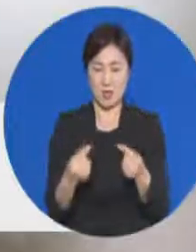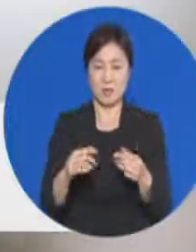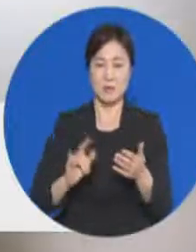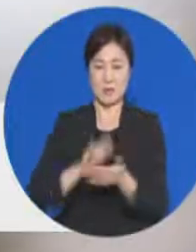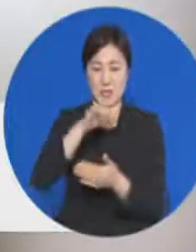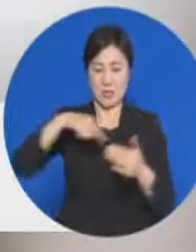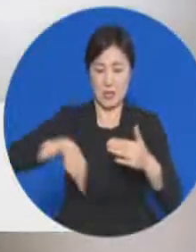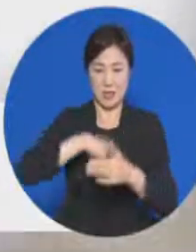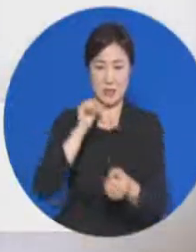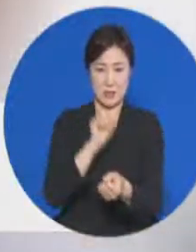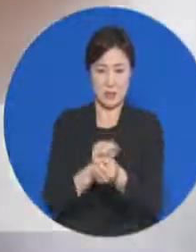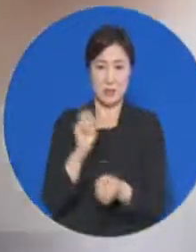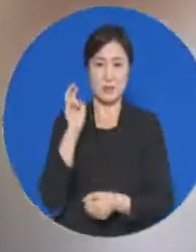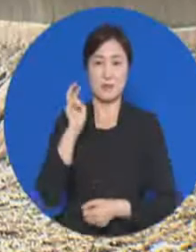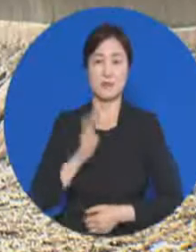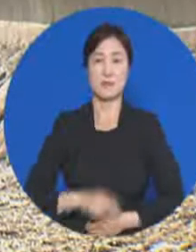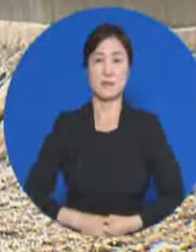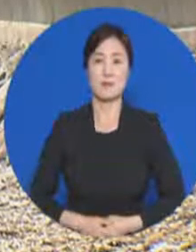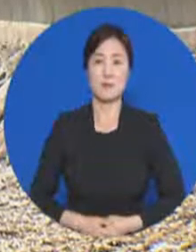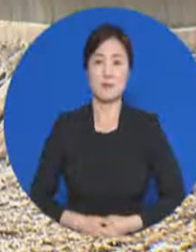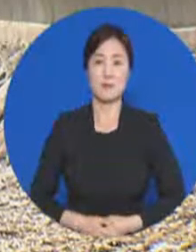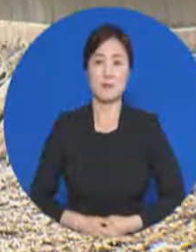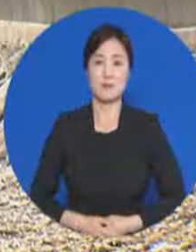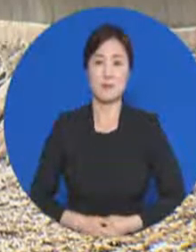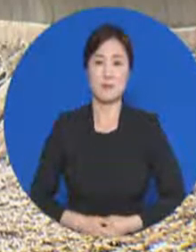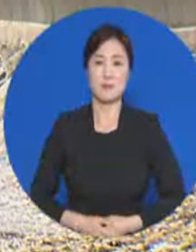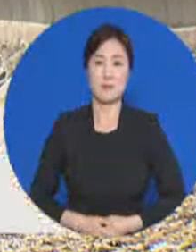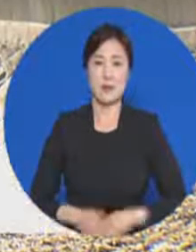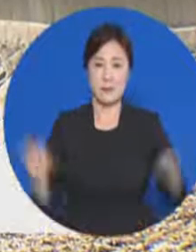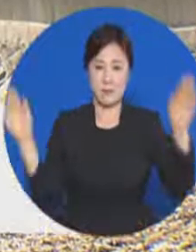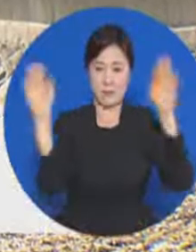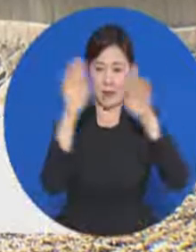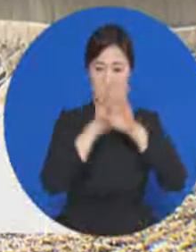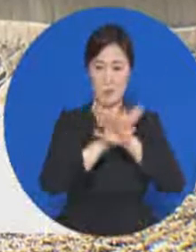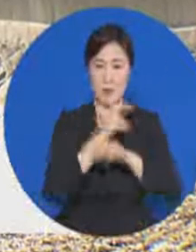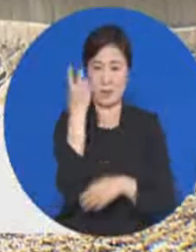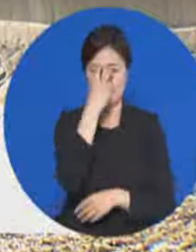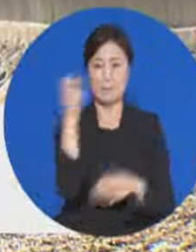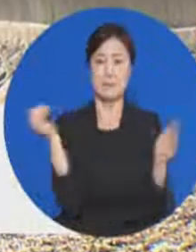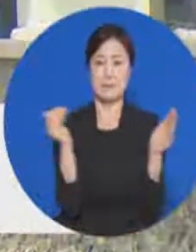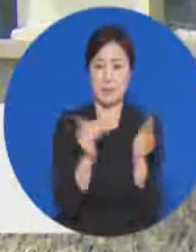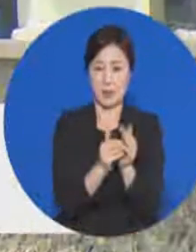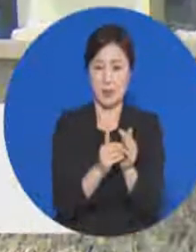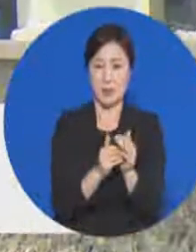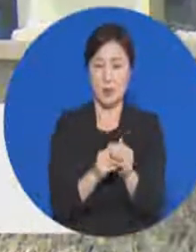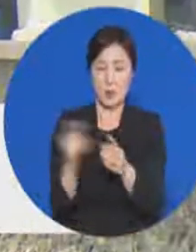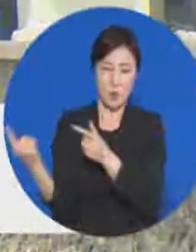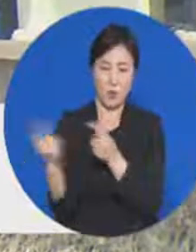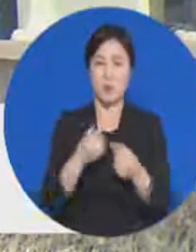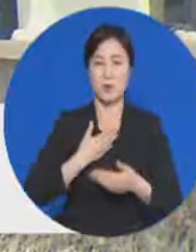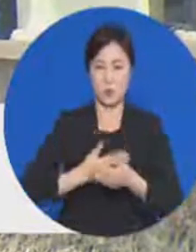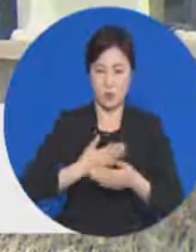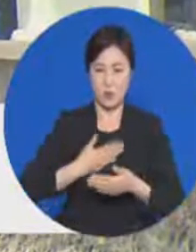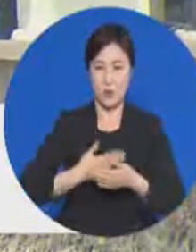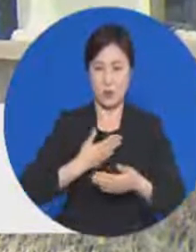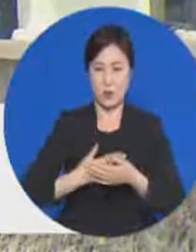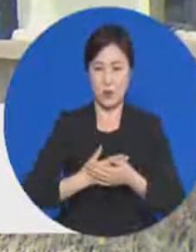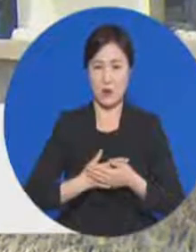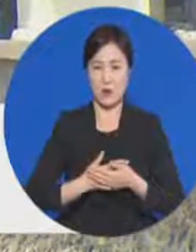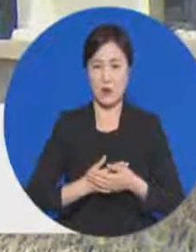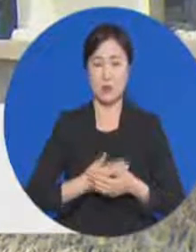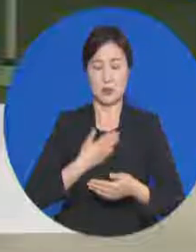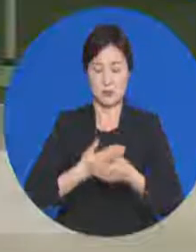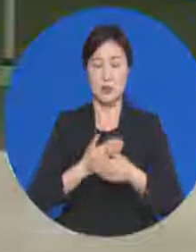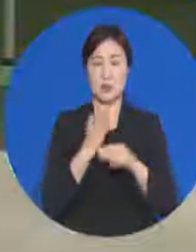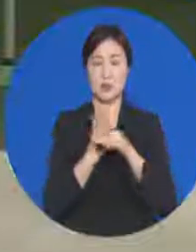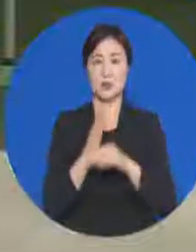내에서 감염된 것으로 파악됐습니다. 주민들한테 밤에 검사를 했거든요. 순복이 불안하니 그러고 긴장만 하고